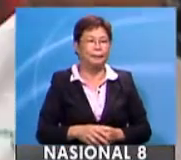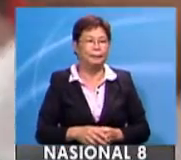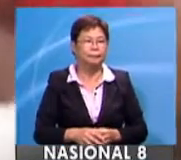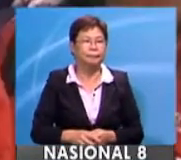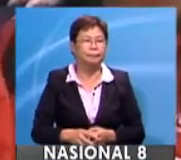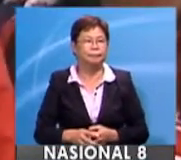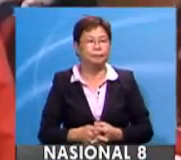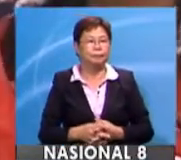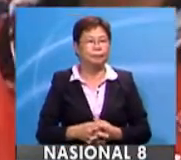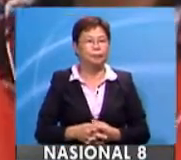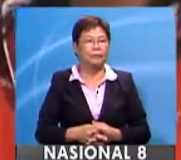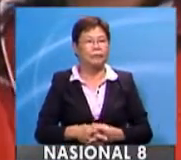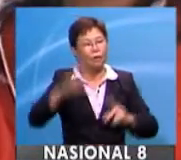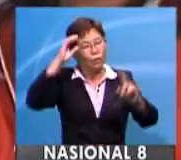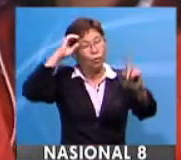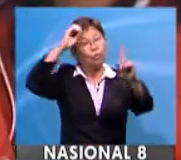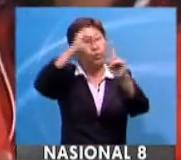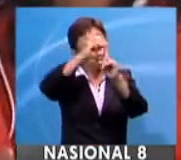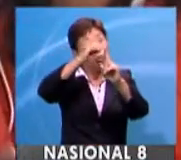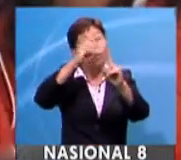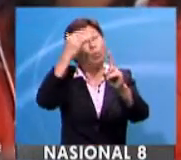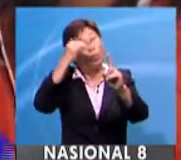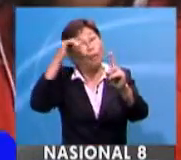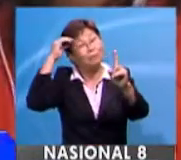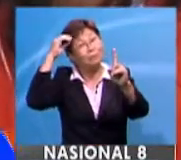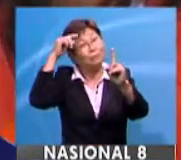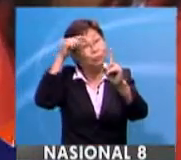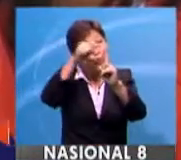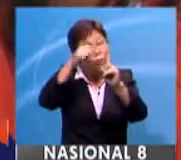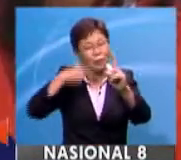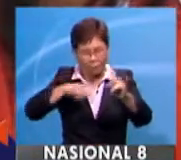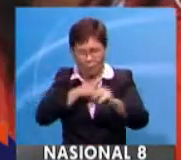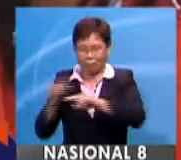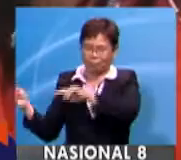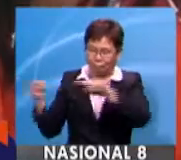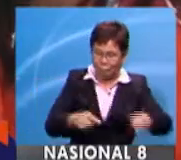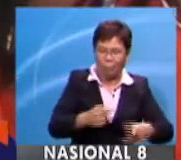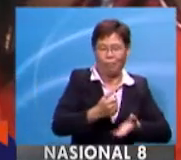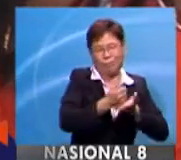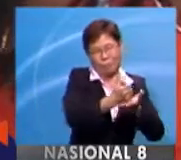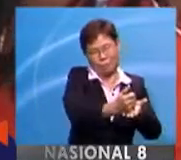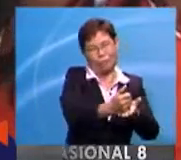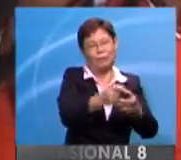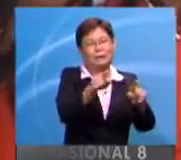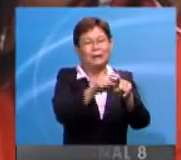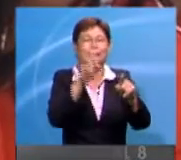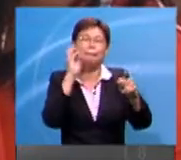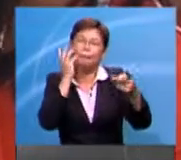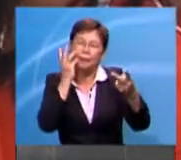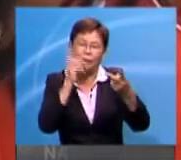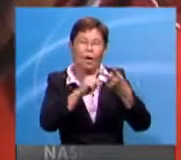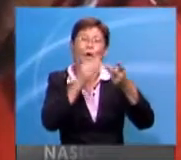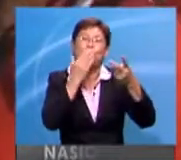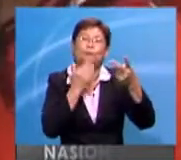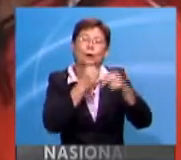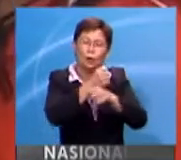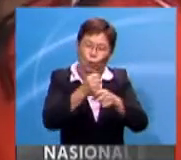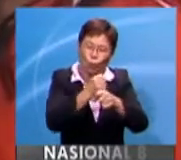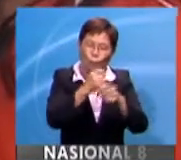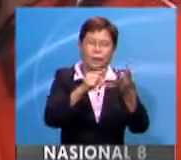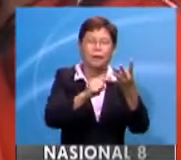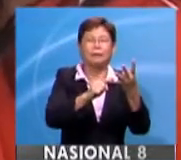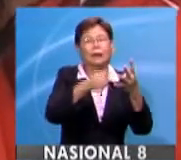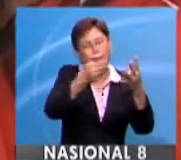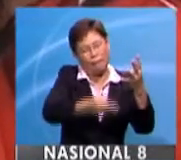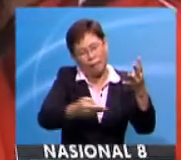Air tujuan kami datang ke sini untuk memberi bantuan seperti beras gula kopi dan